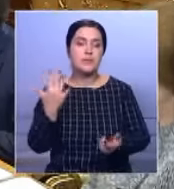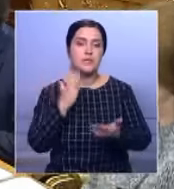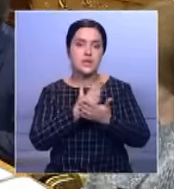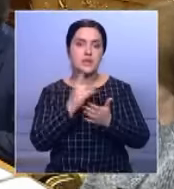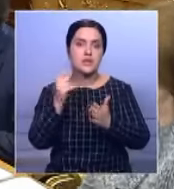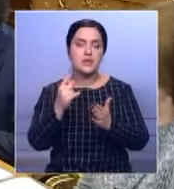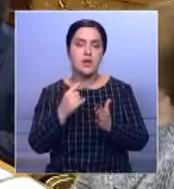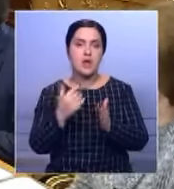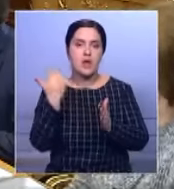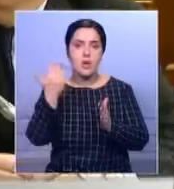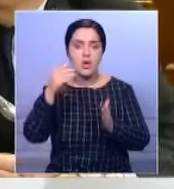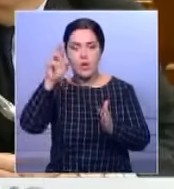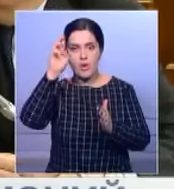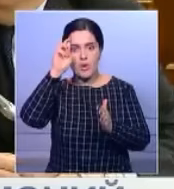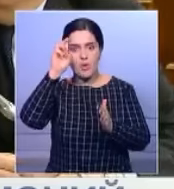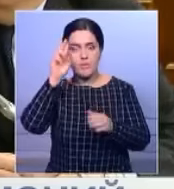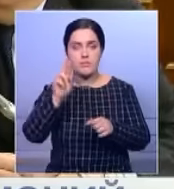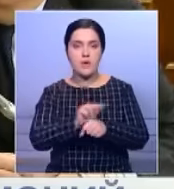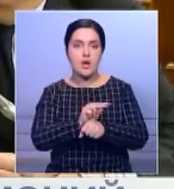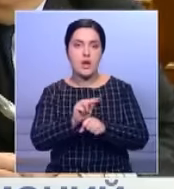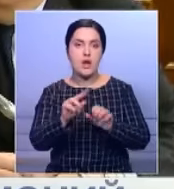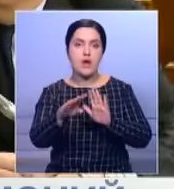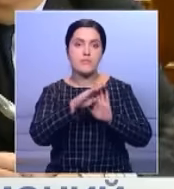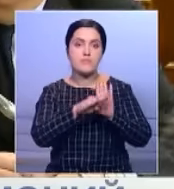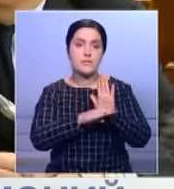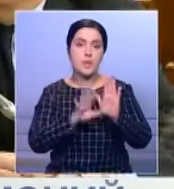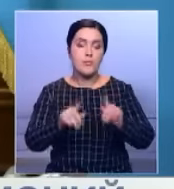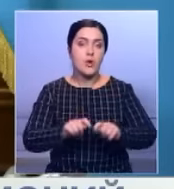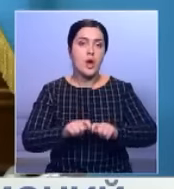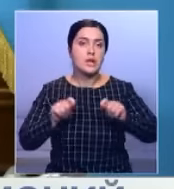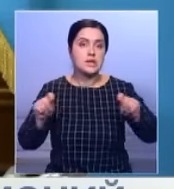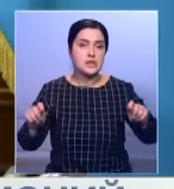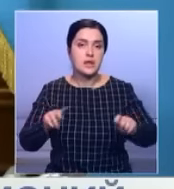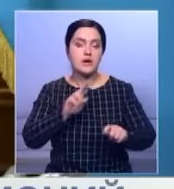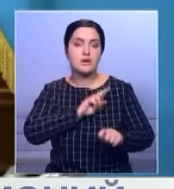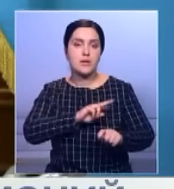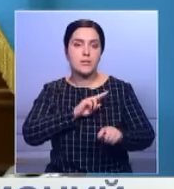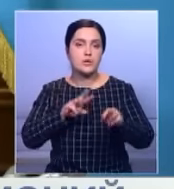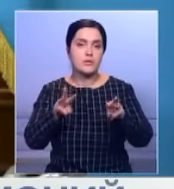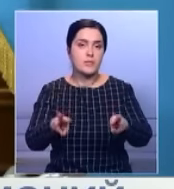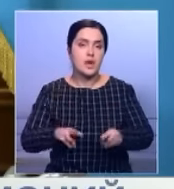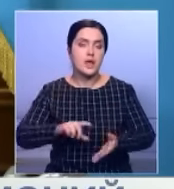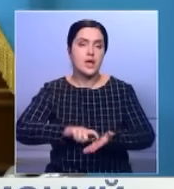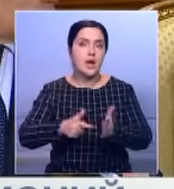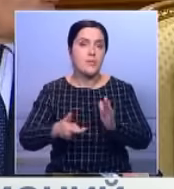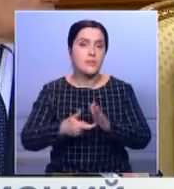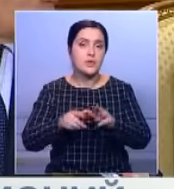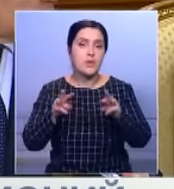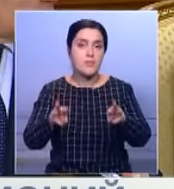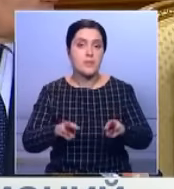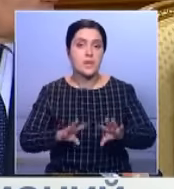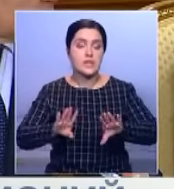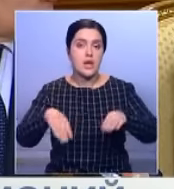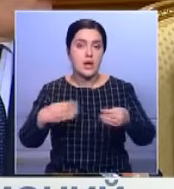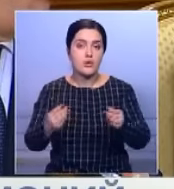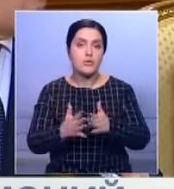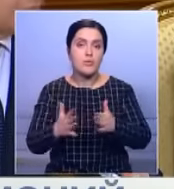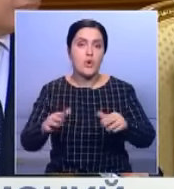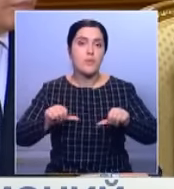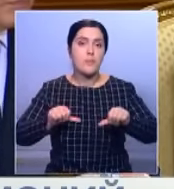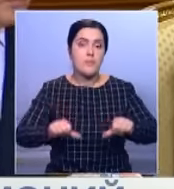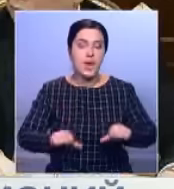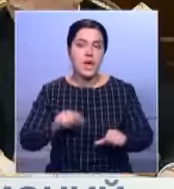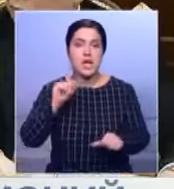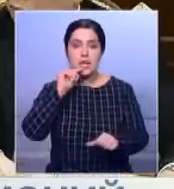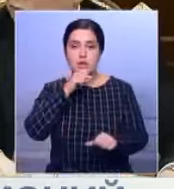из пяти институциональных реформ подразумевает еще более открытую работу правительства. Кабинету министров дадут больше полномочий в